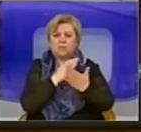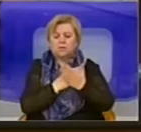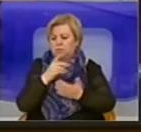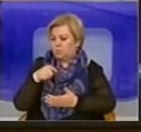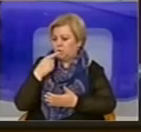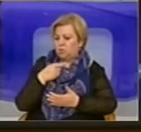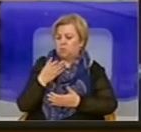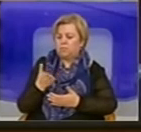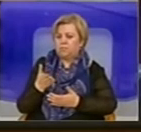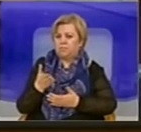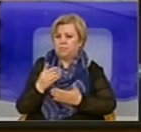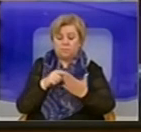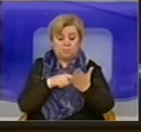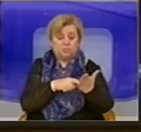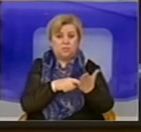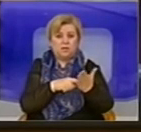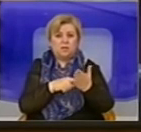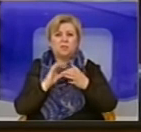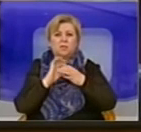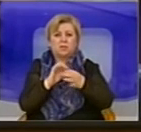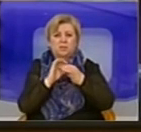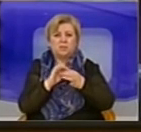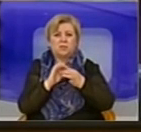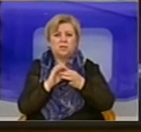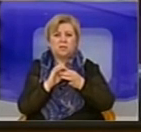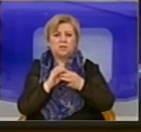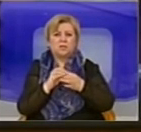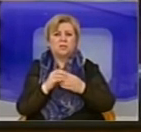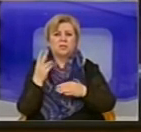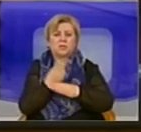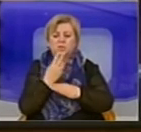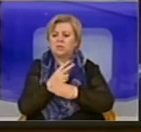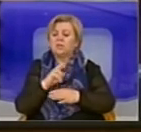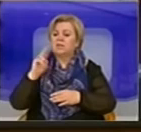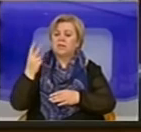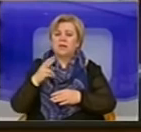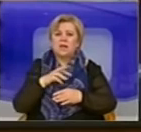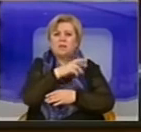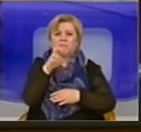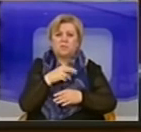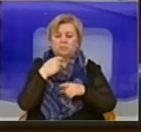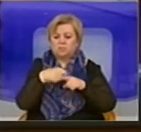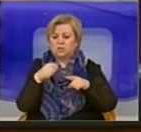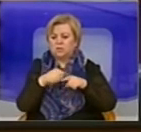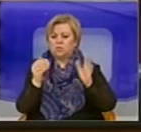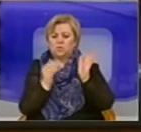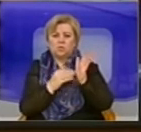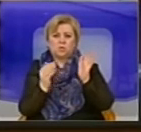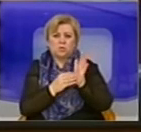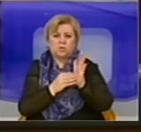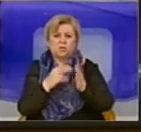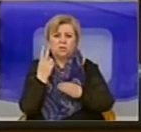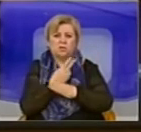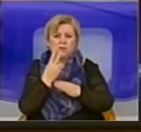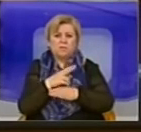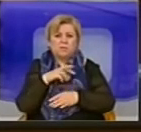që partner strategjik konsiderohen edhe shtetet e tjera evropiane. Besoj është një përmirësim që duhet të bëhet, sepse shtet evropian